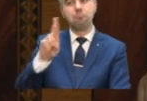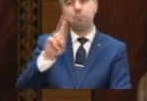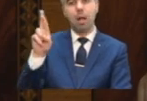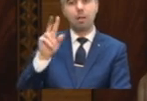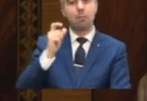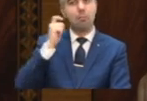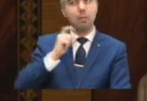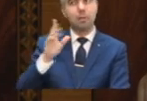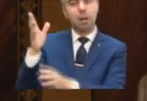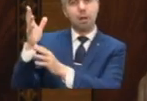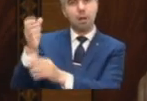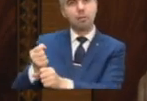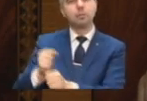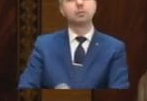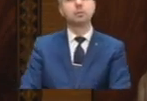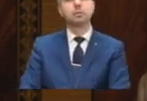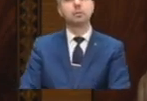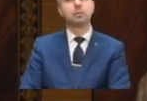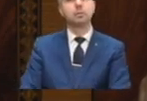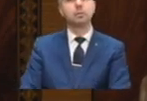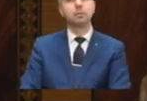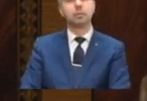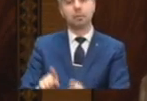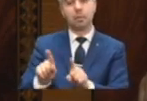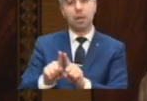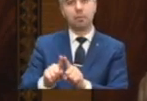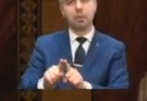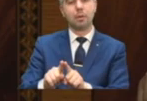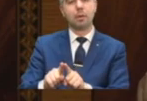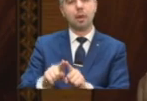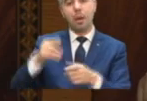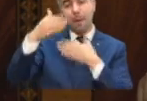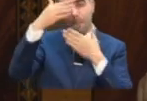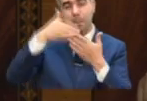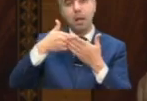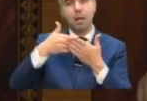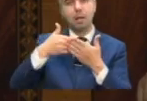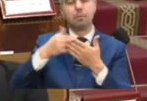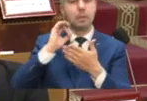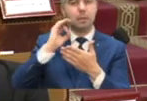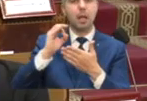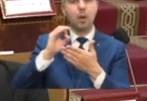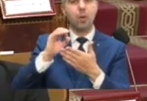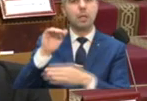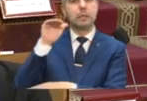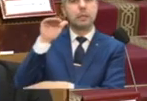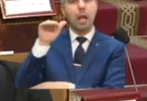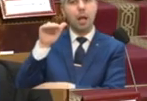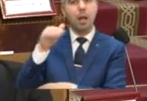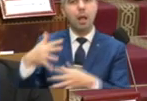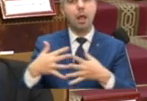الملك، وهو اعتراف بالمغربية الصحراء من طرف الولايات